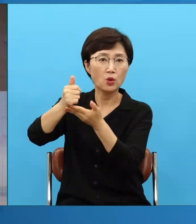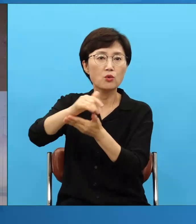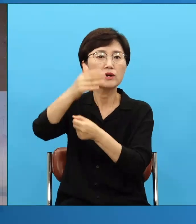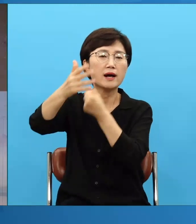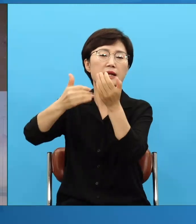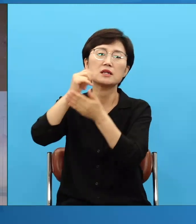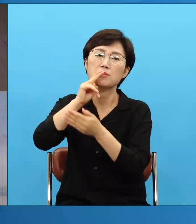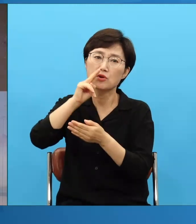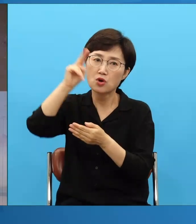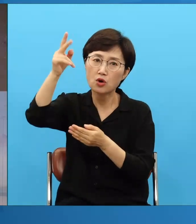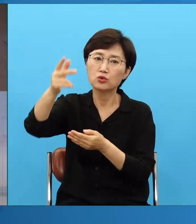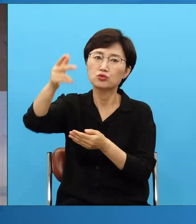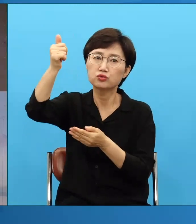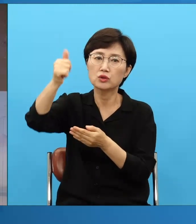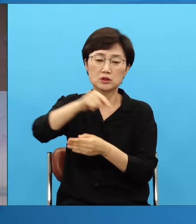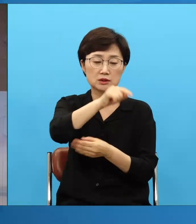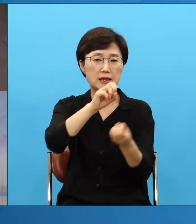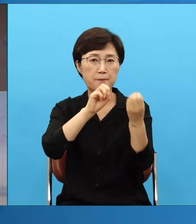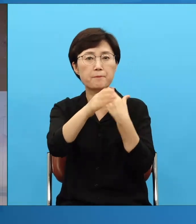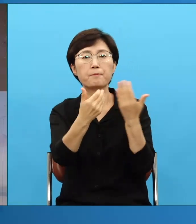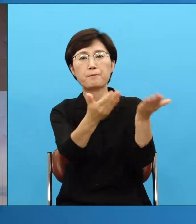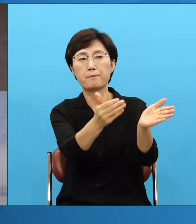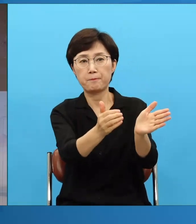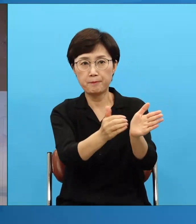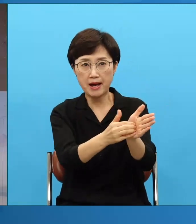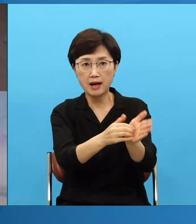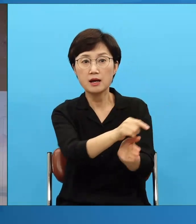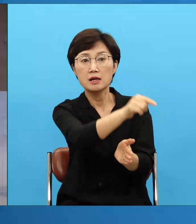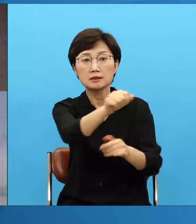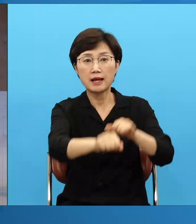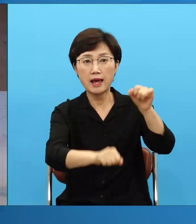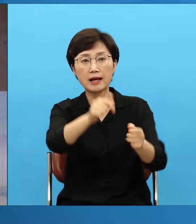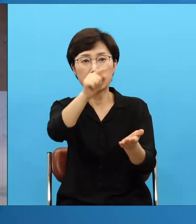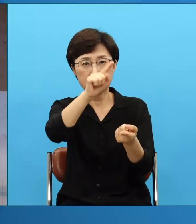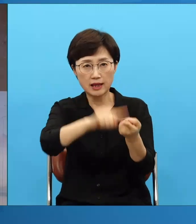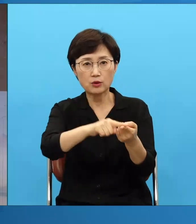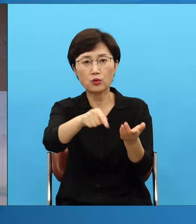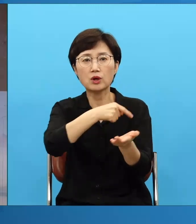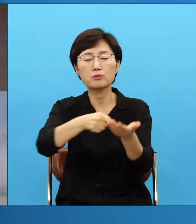여호와 우리 하나님이여 주께서는 그들에게 응답하셨고